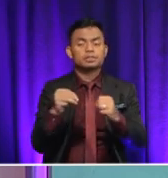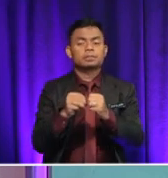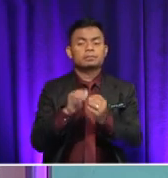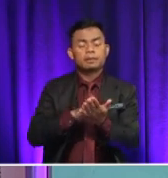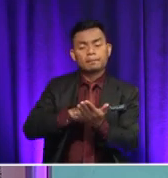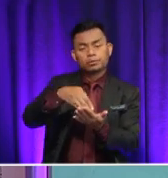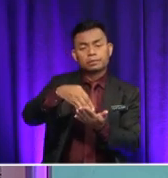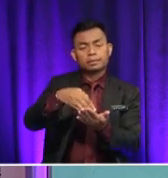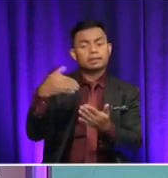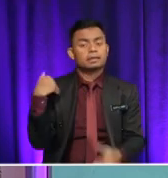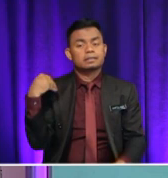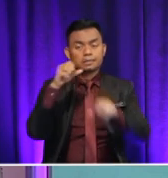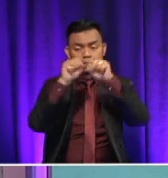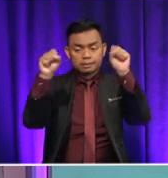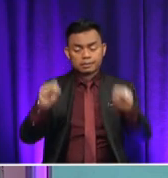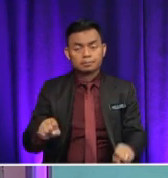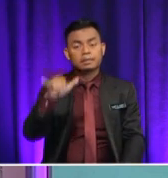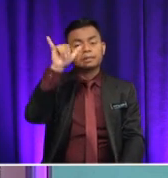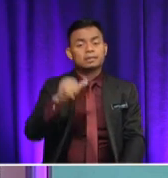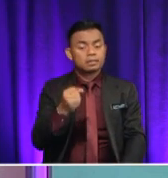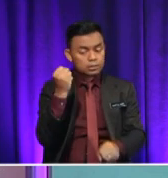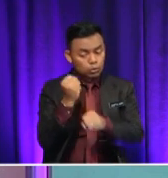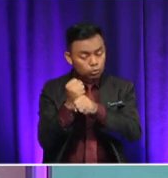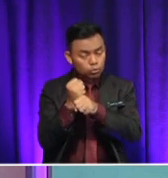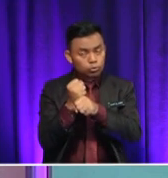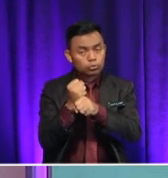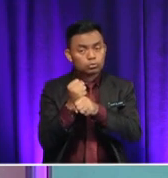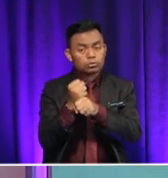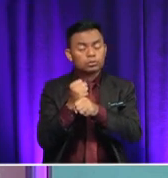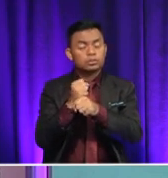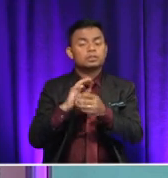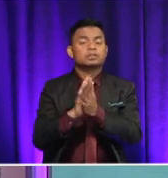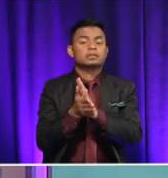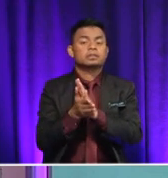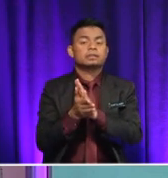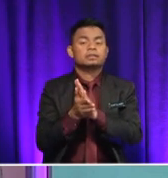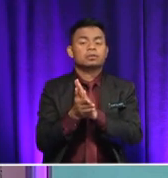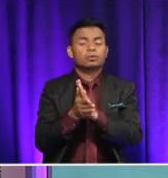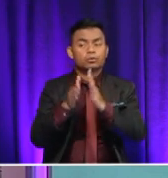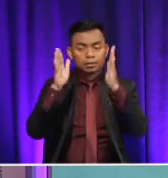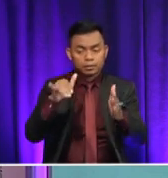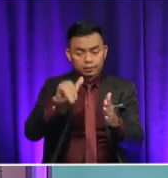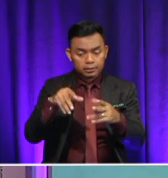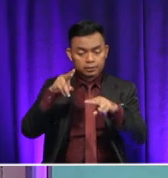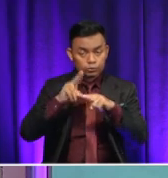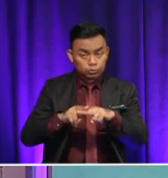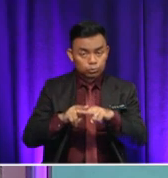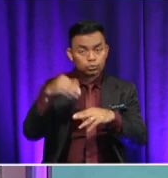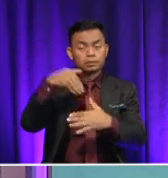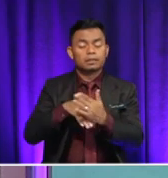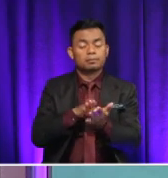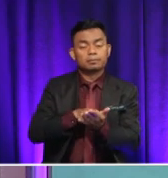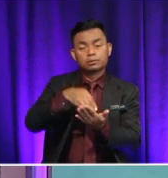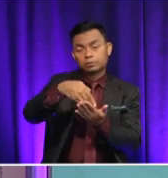yang mendukung dia supaya penghuni dalam bangunan tubuhnya menghuni bangunan dengan selisih Oke sistem ini dipasang secara